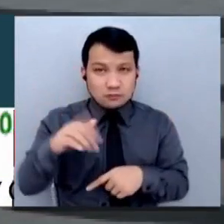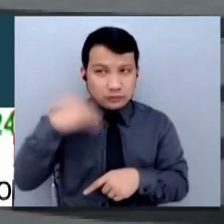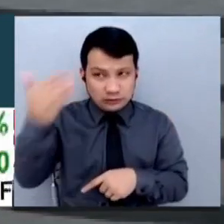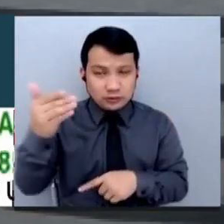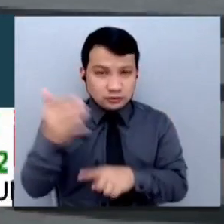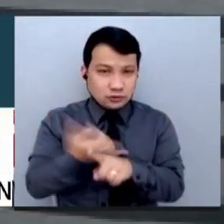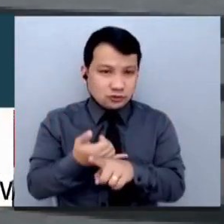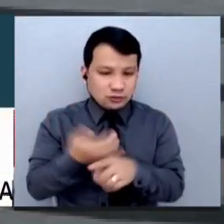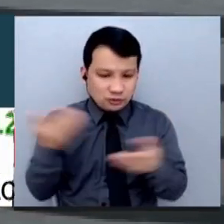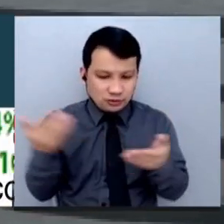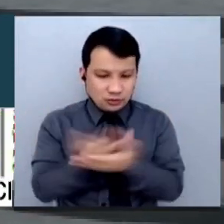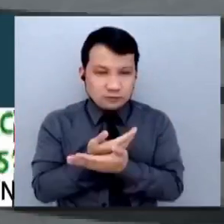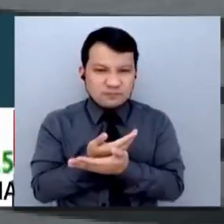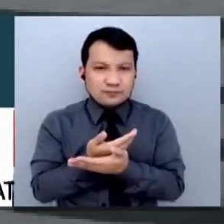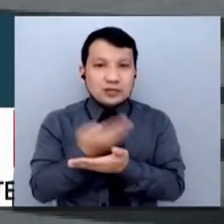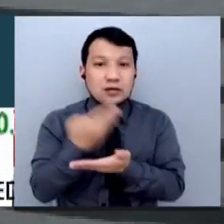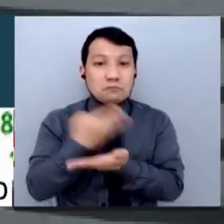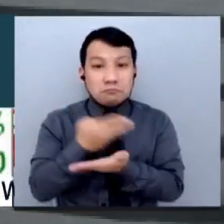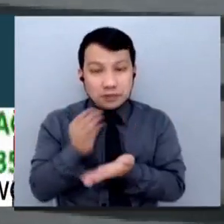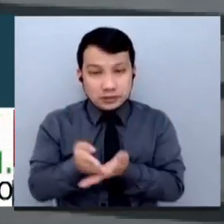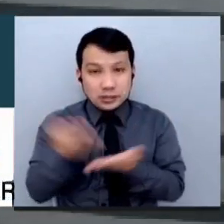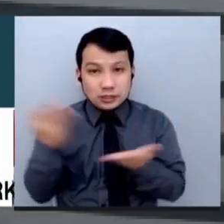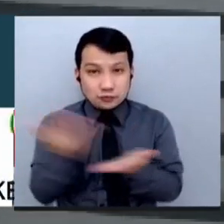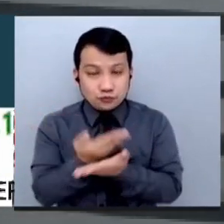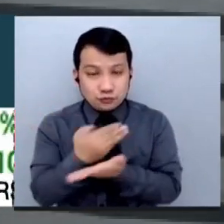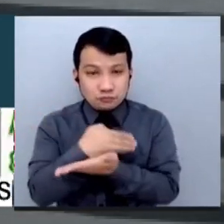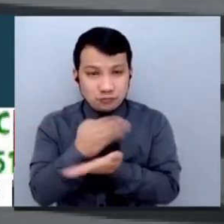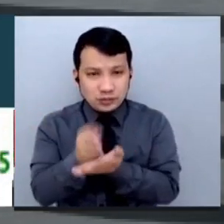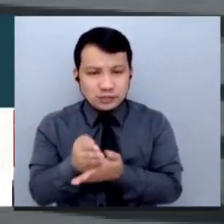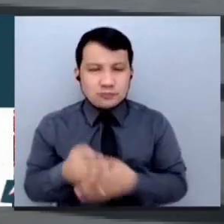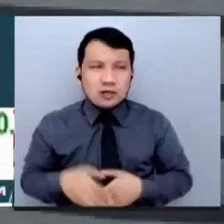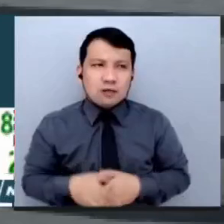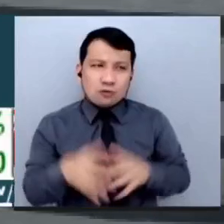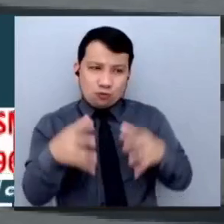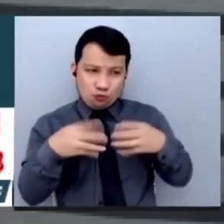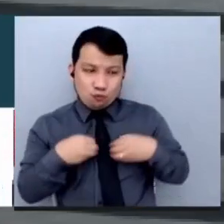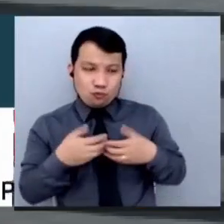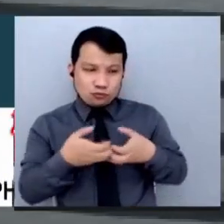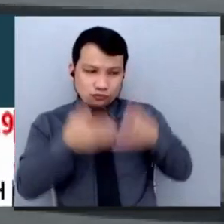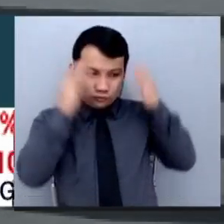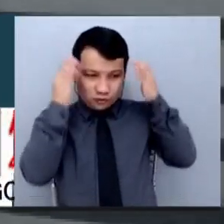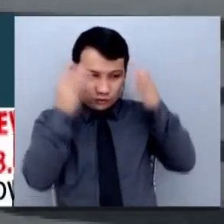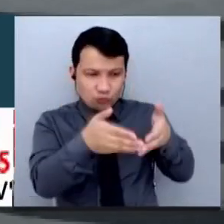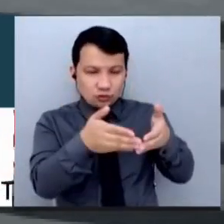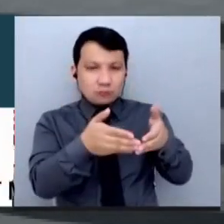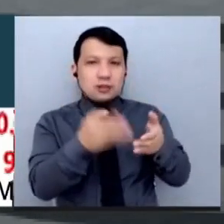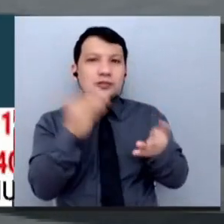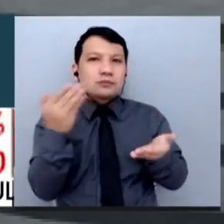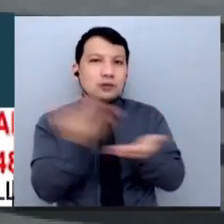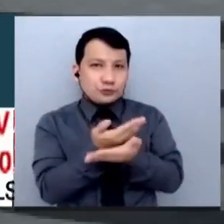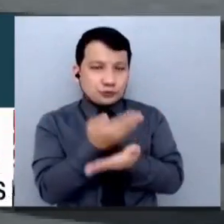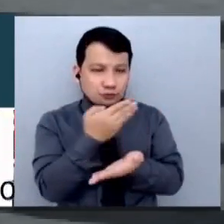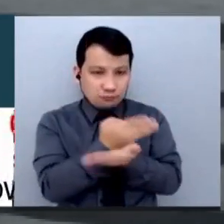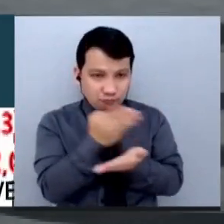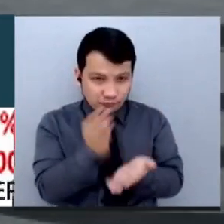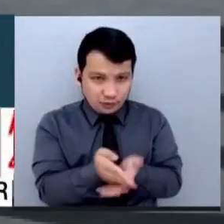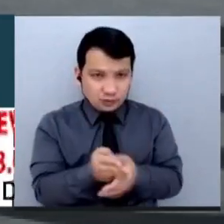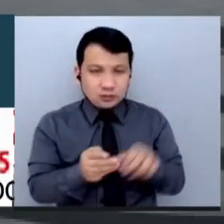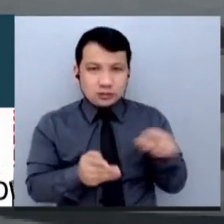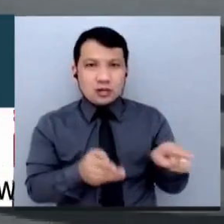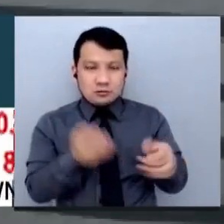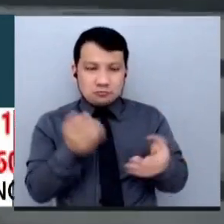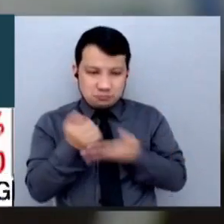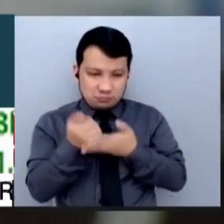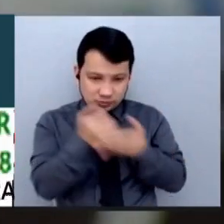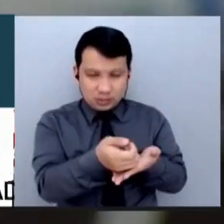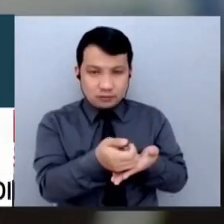yung bagong budget, di ba? It's the new budget. So gusto ko matutukan mabuti yan na yung bagong budget ay maitulong